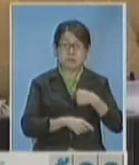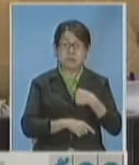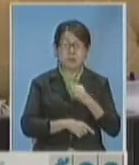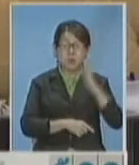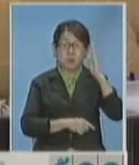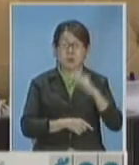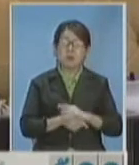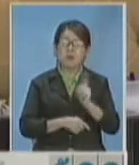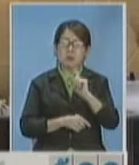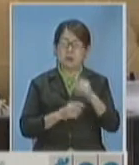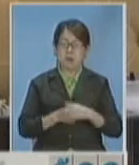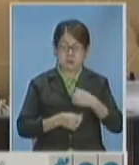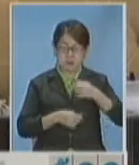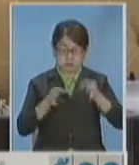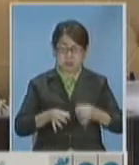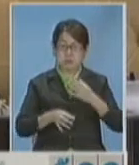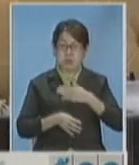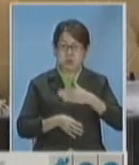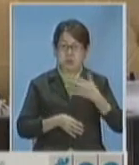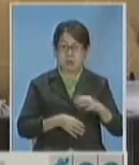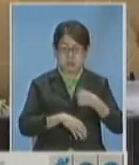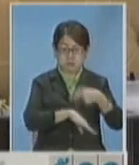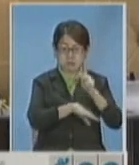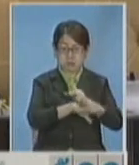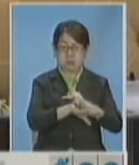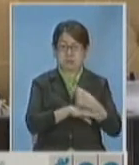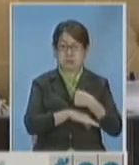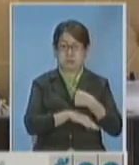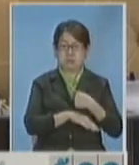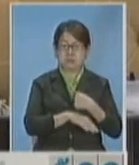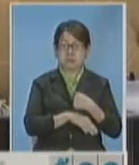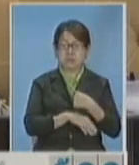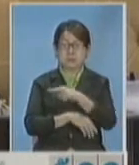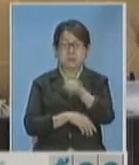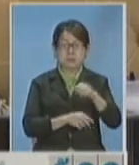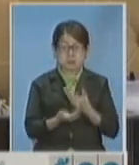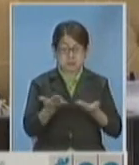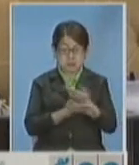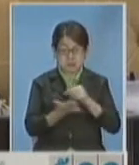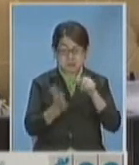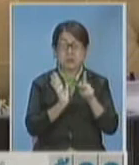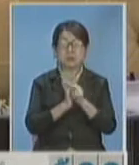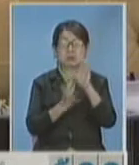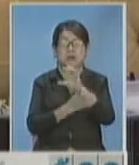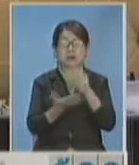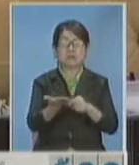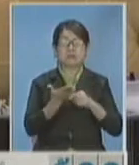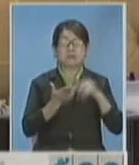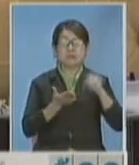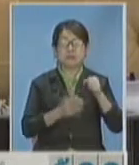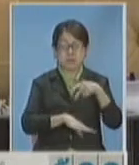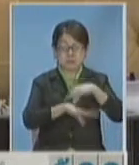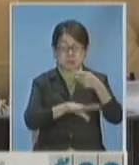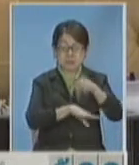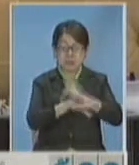ย้งแล้วดุลพินิจของผมเนี่ยครับวินิจฉัยของท่านประธานท่านก็เป็นคนเขียนข้อบังคับไว้ให้ผมอีกนั่นแหละว่าให้ถือว่า